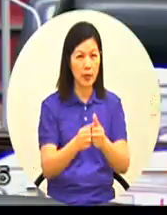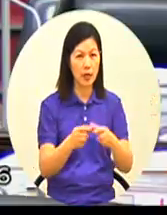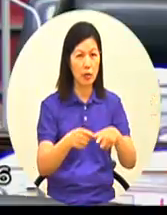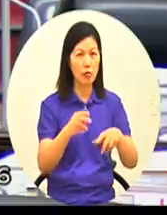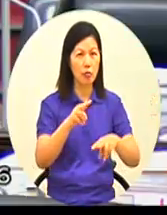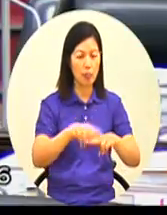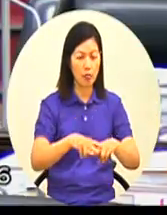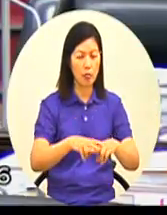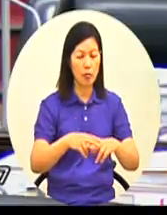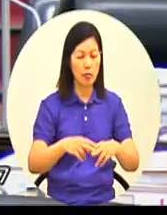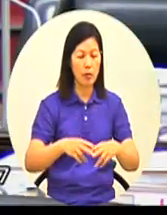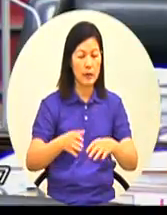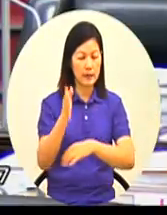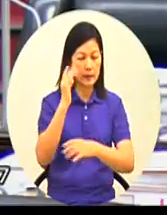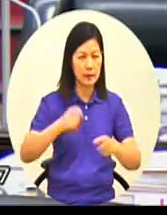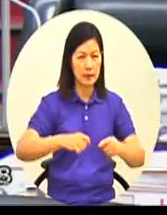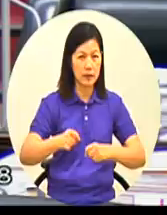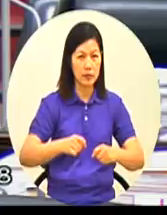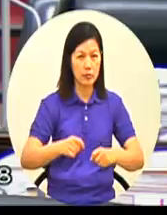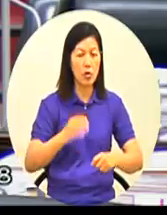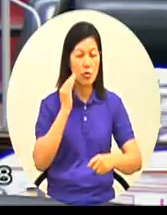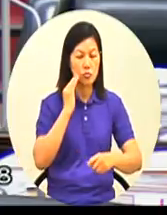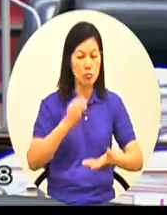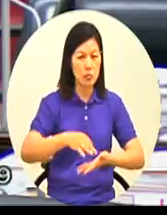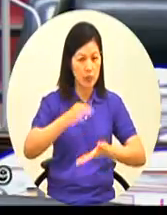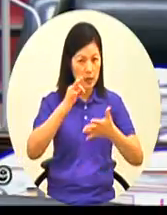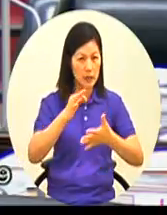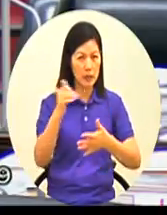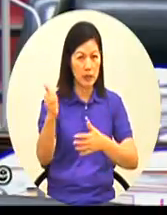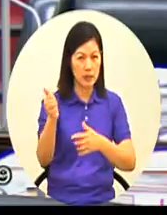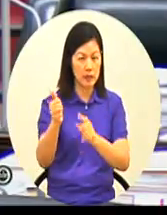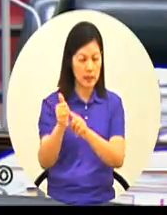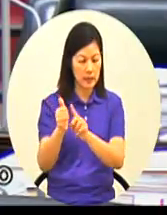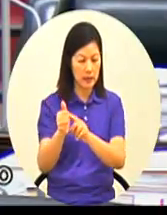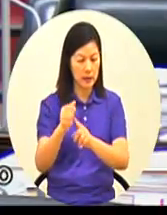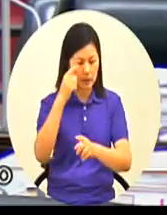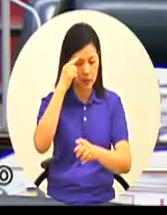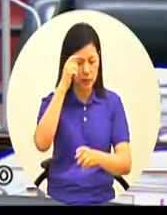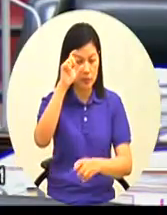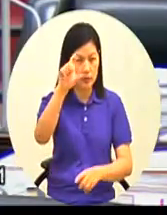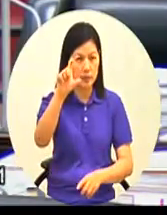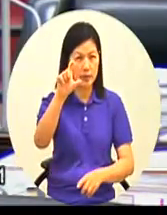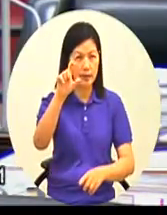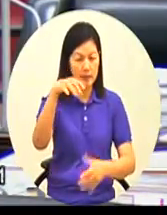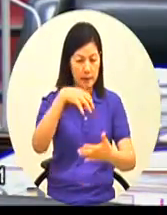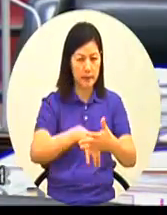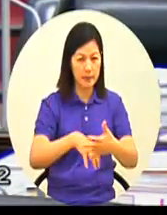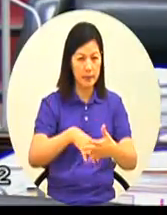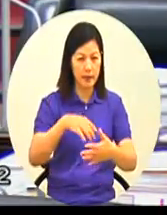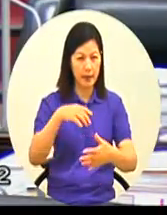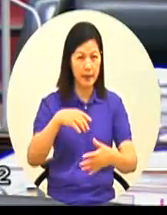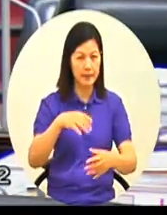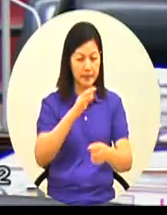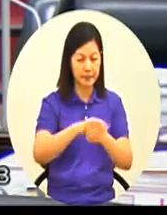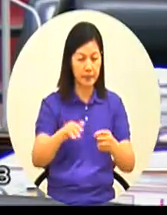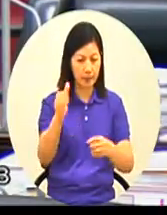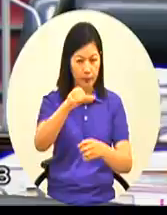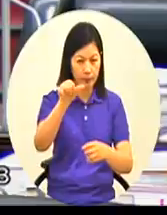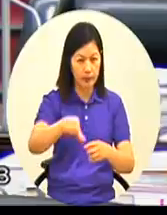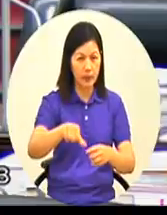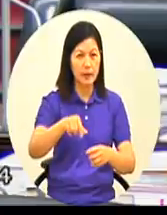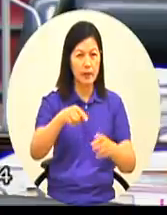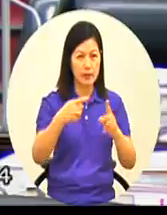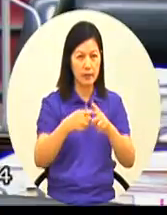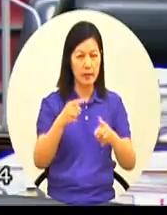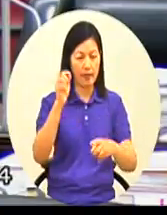参与平台。如果提案人提议在60天之内满5000人去复议的话，